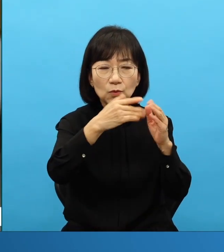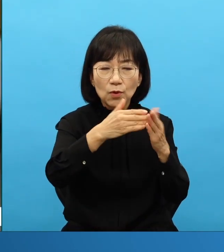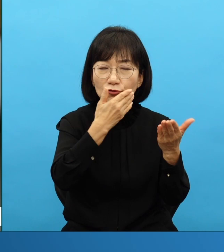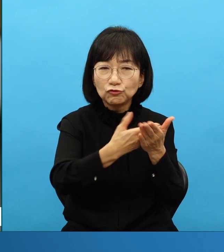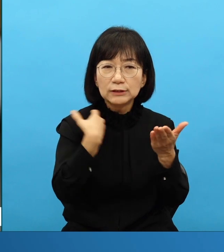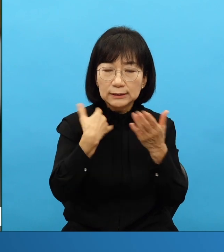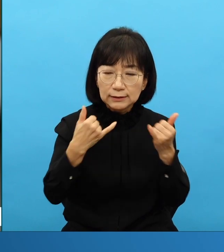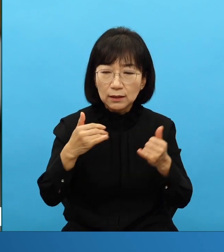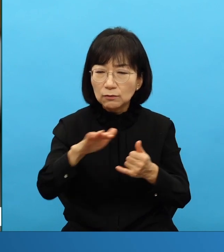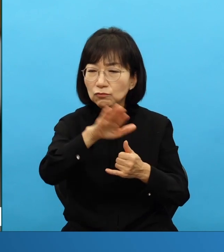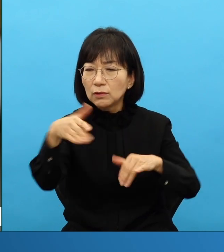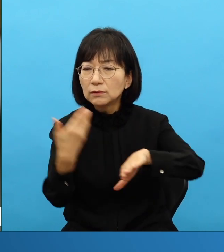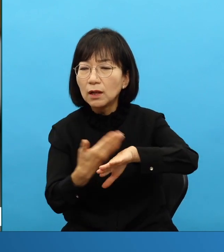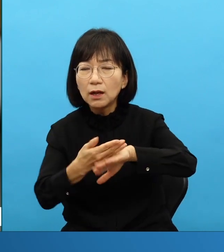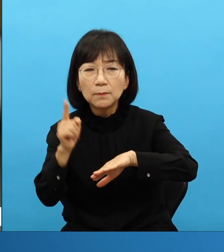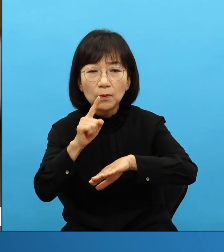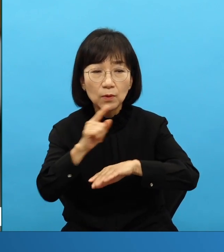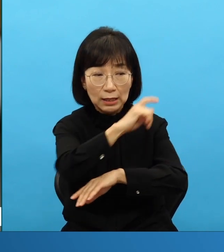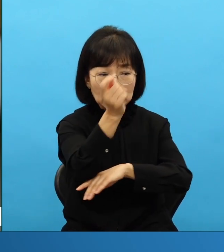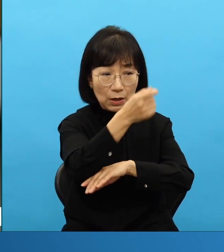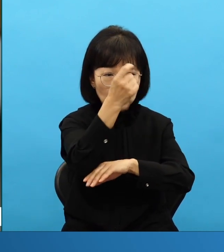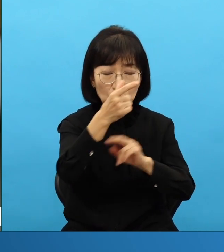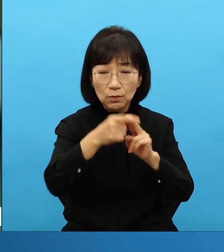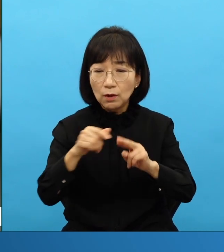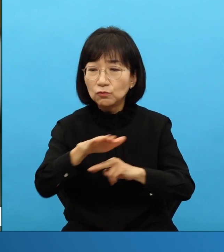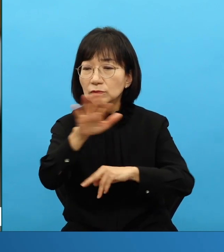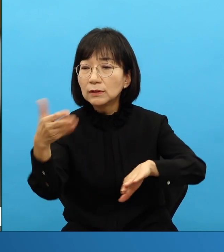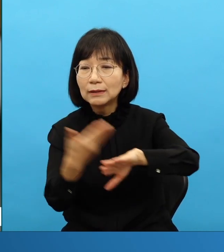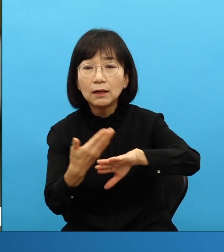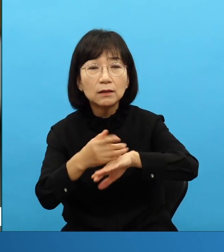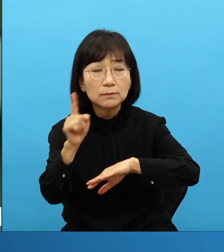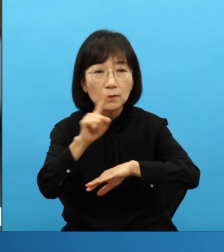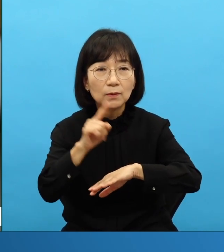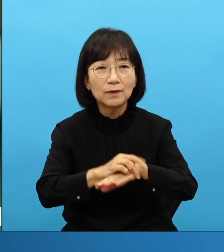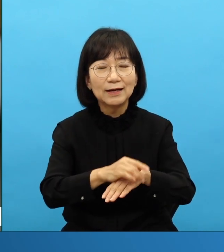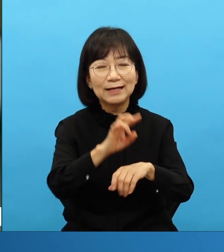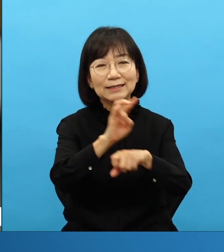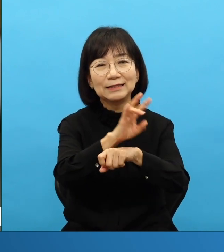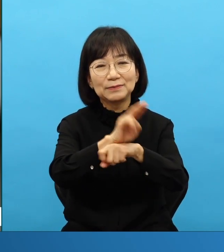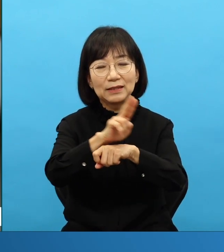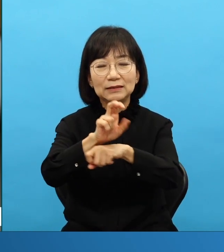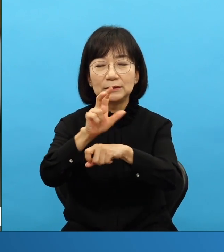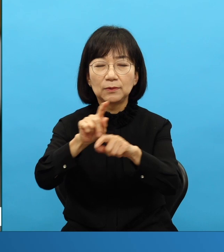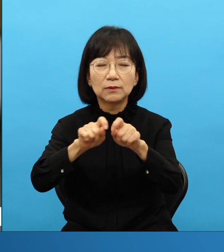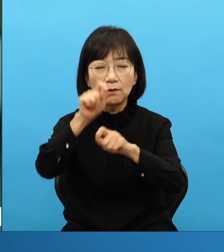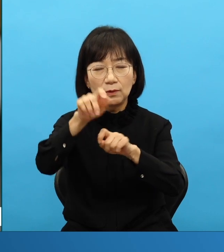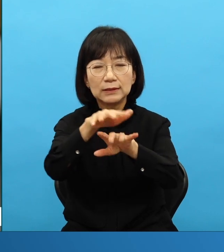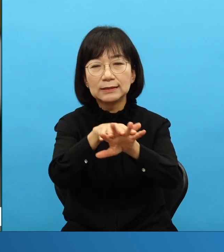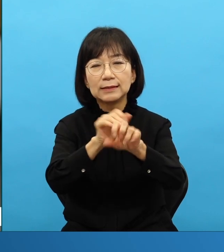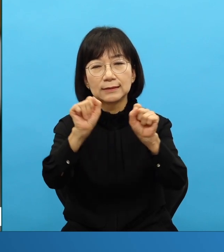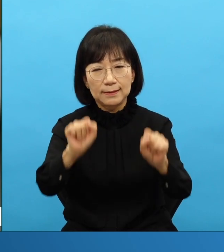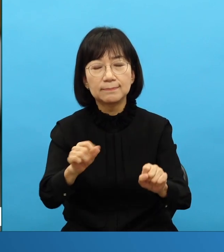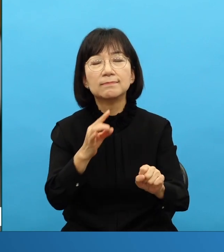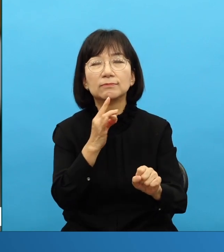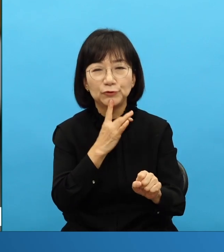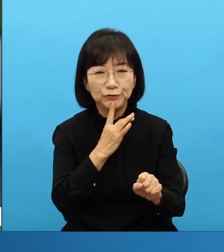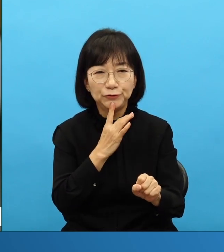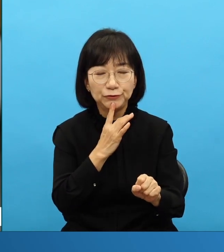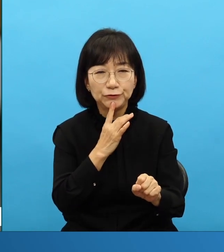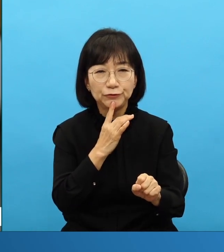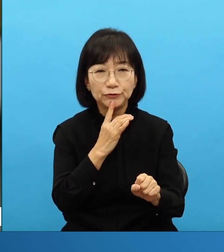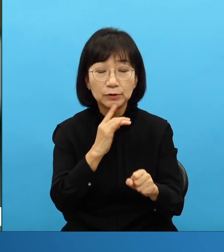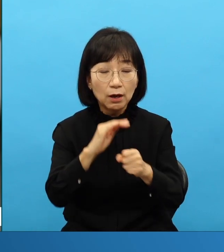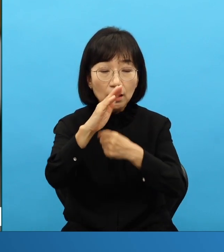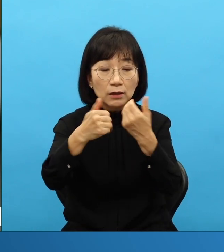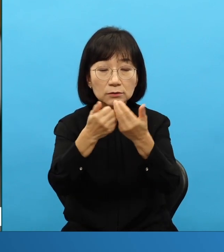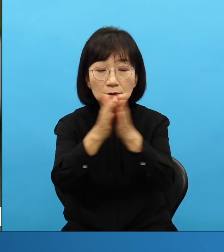차이, 다윗과 우리의 차이는 이 24, 25 영원 시스템밖에 없다고 말하며 중직자들은 성경에 있는